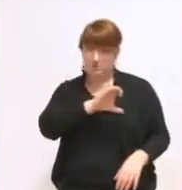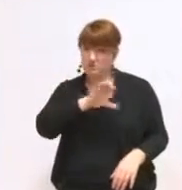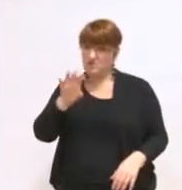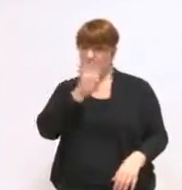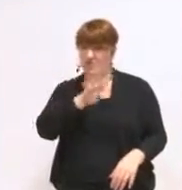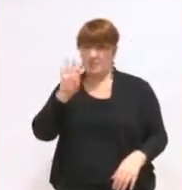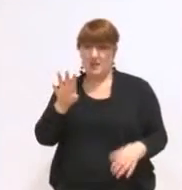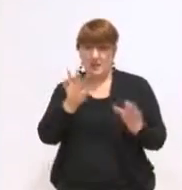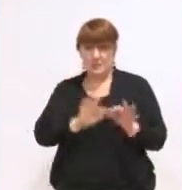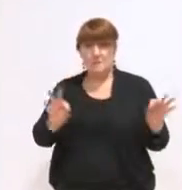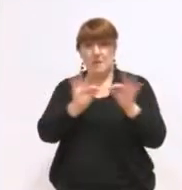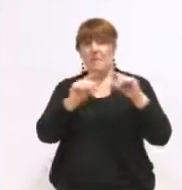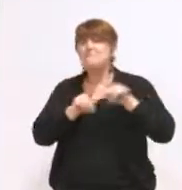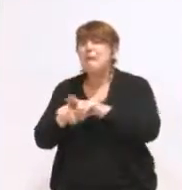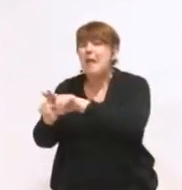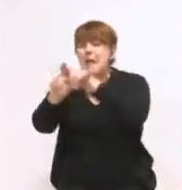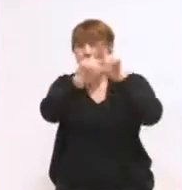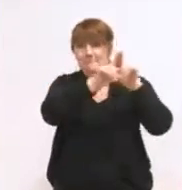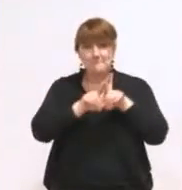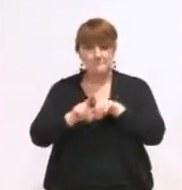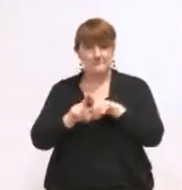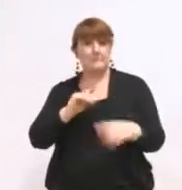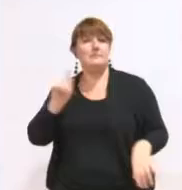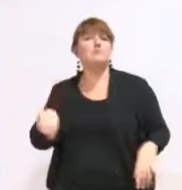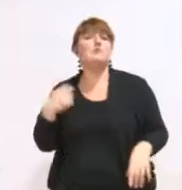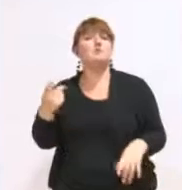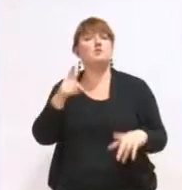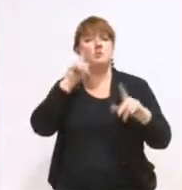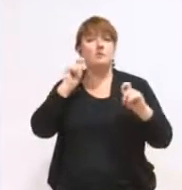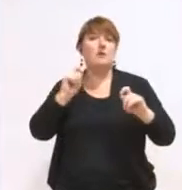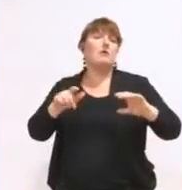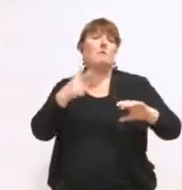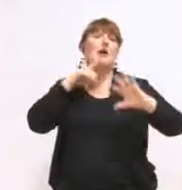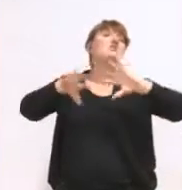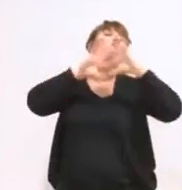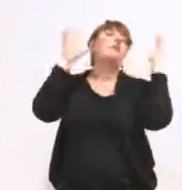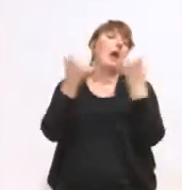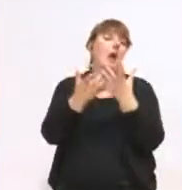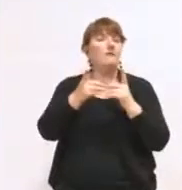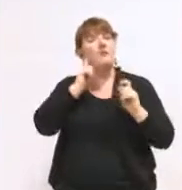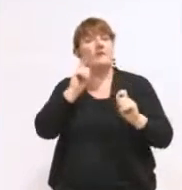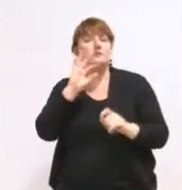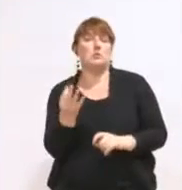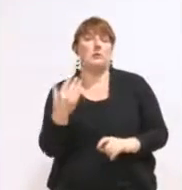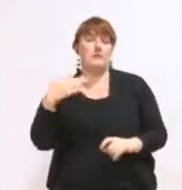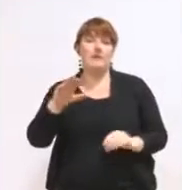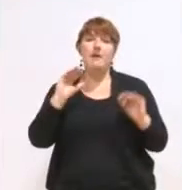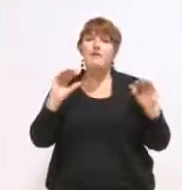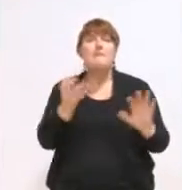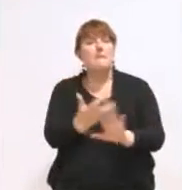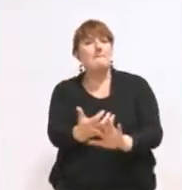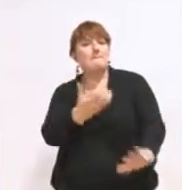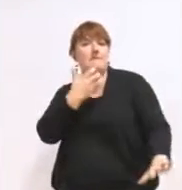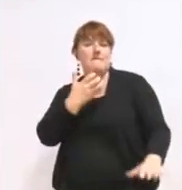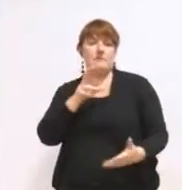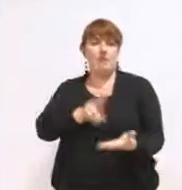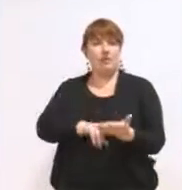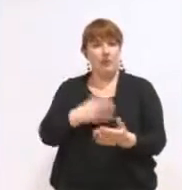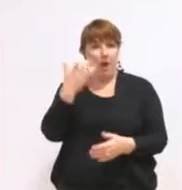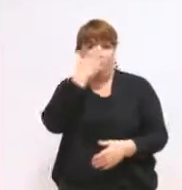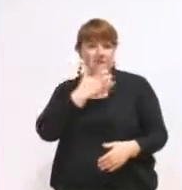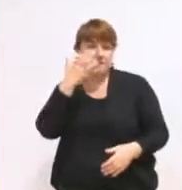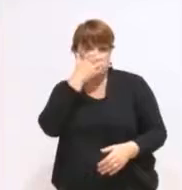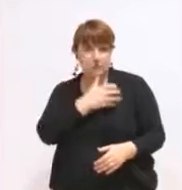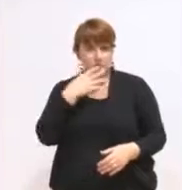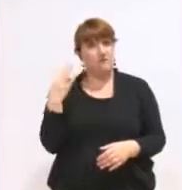sûr à prendre avec toutes les précautions d'usage sur ces grandes globalités, mais pour autant il met en exergue une réalité qui est malheureuse, dans